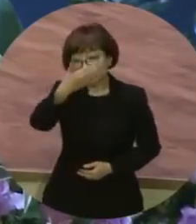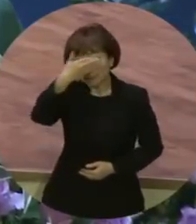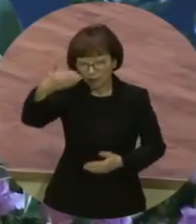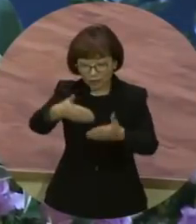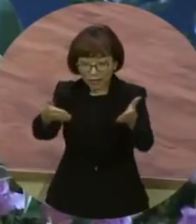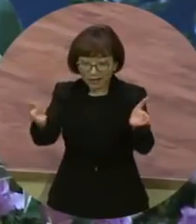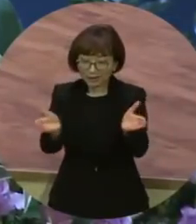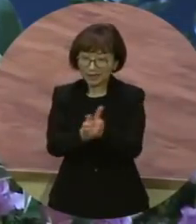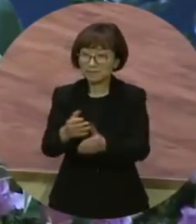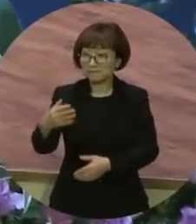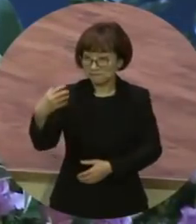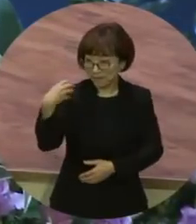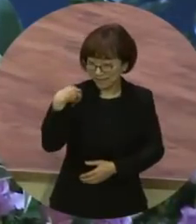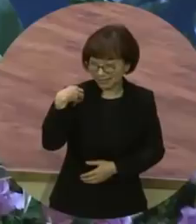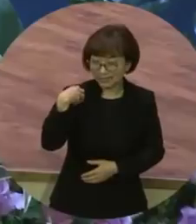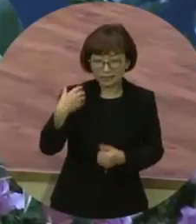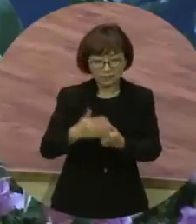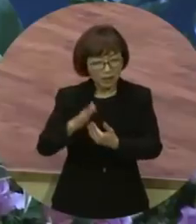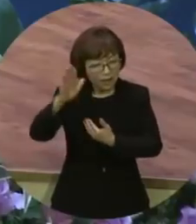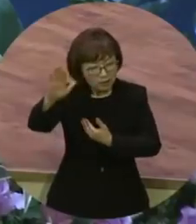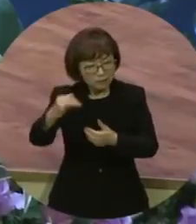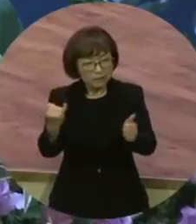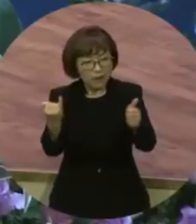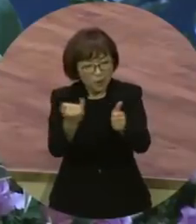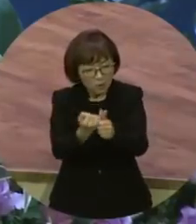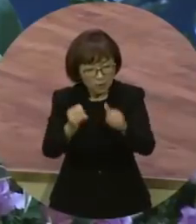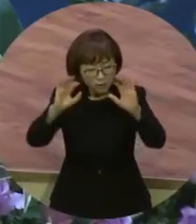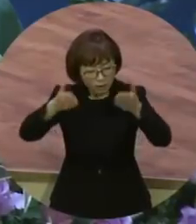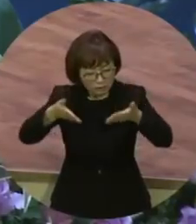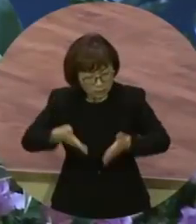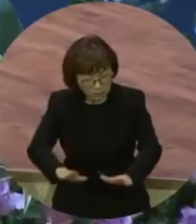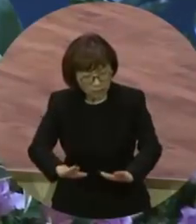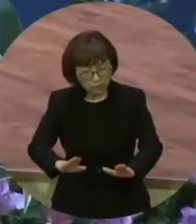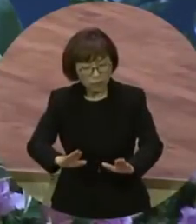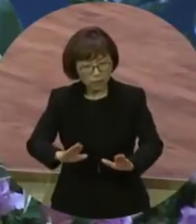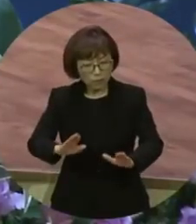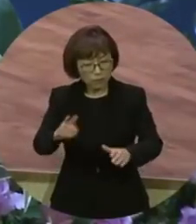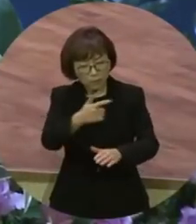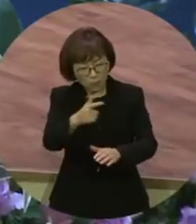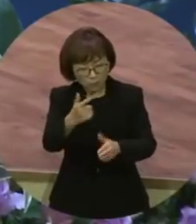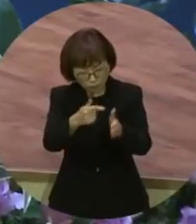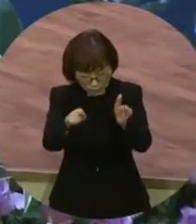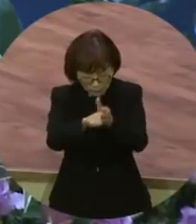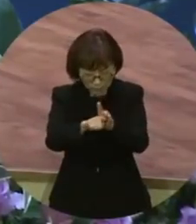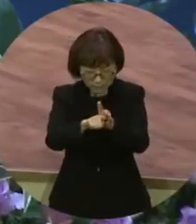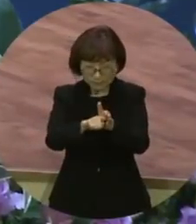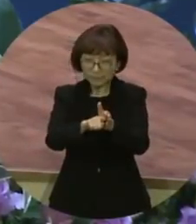어떤 세계관을 가지고 우리 청년들이 결혼해야 될지 또 앞으로 살아야 될지를 고민하며 기도하고 있습니다.